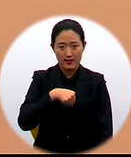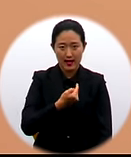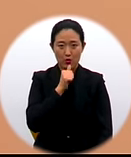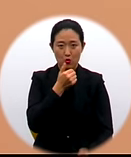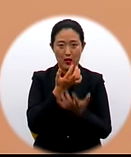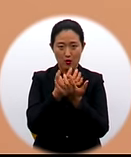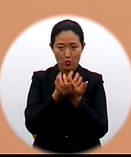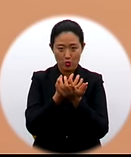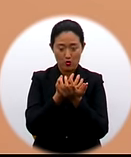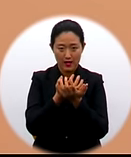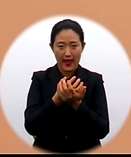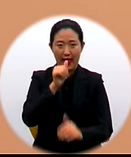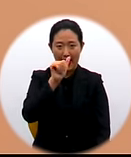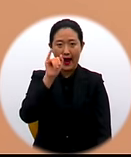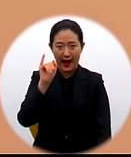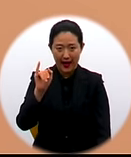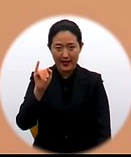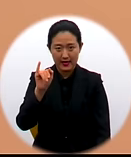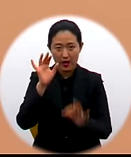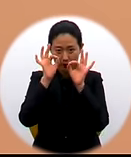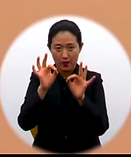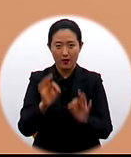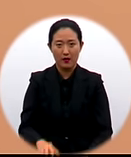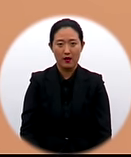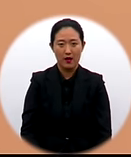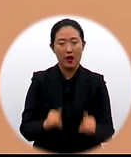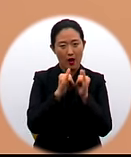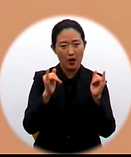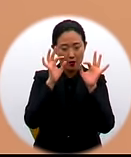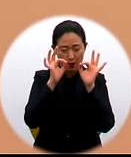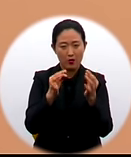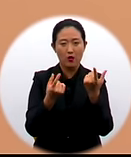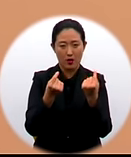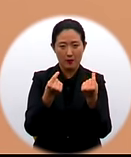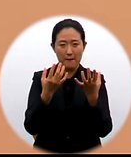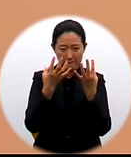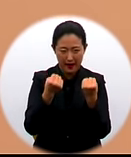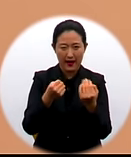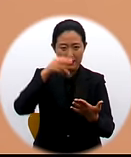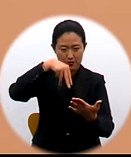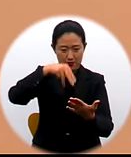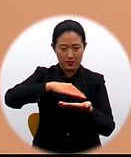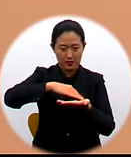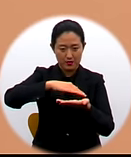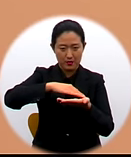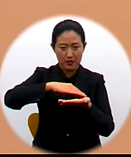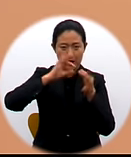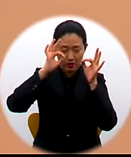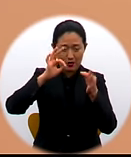가지예요. 면접에서 AI가 면접을 한번 더 보거나 그리고 제출된 서류 중에 특히 자소서를 중심으로 AI가 서류 검토를 하는